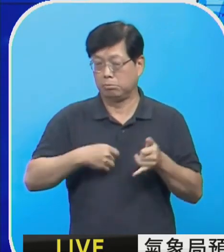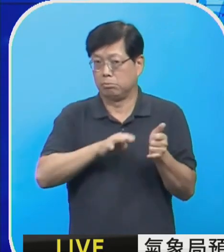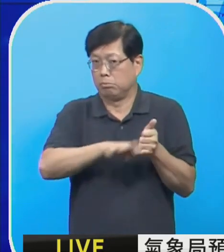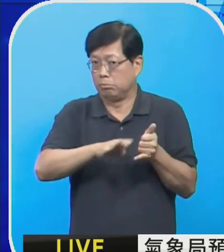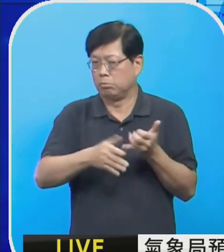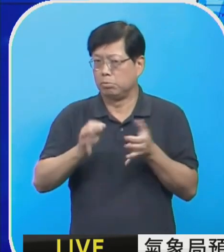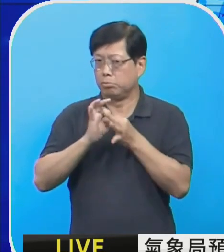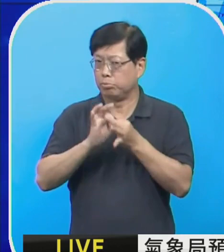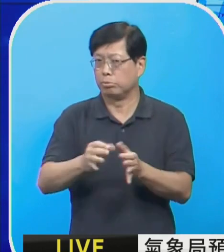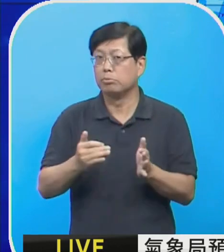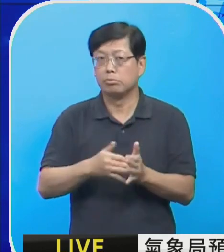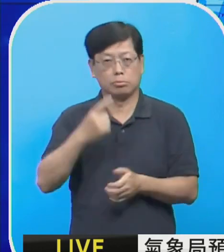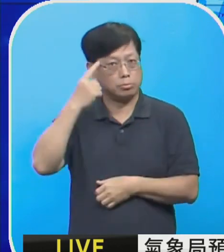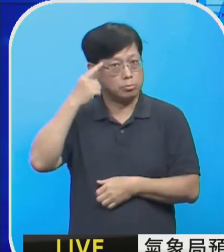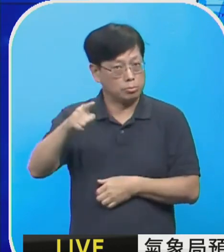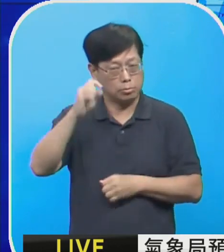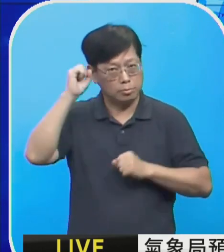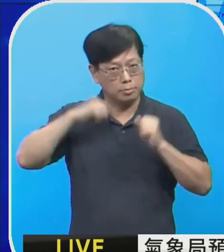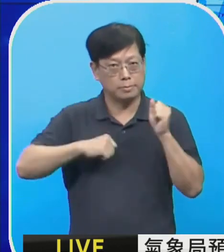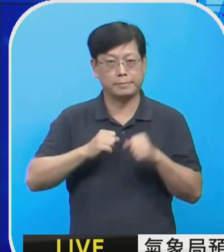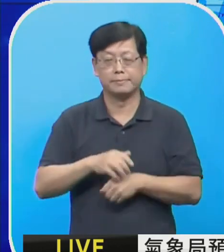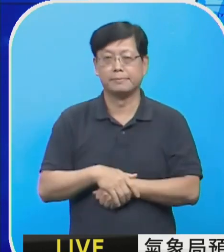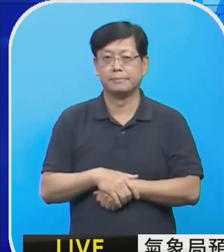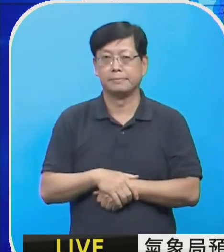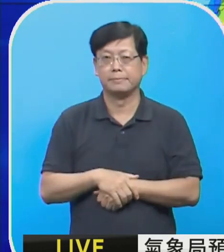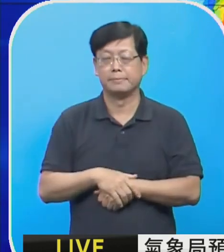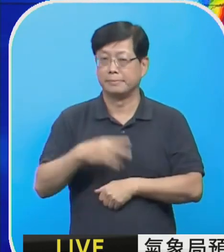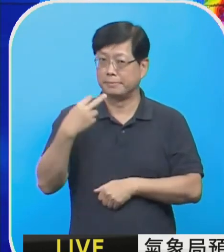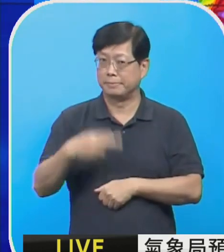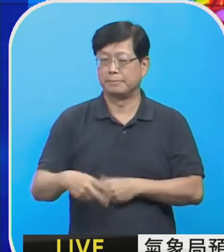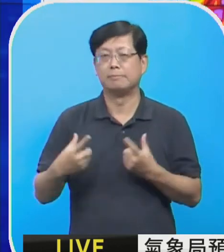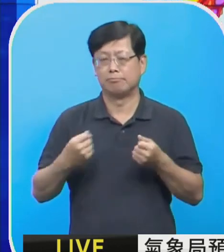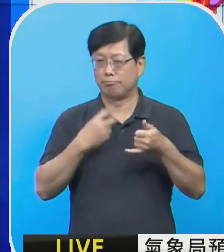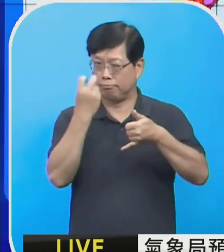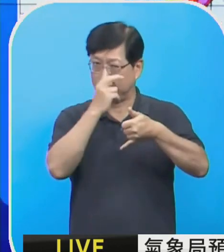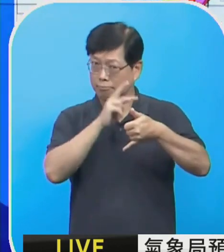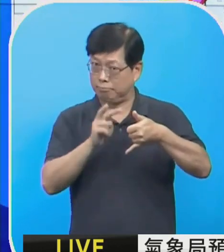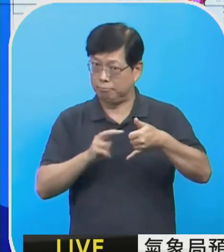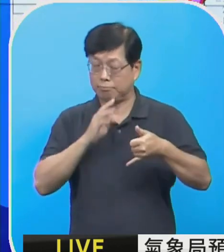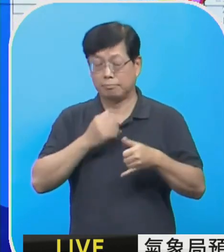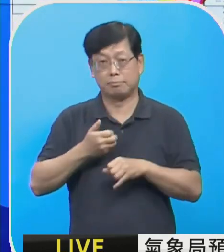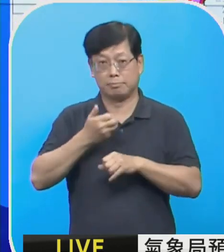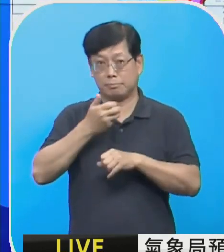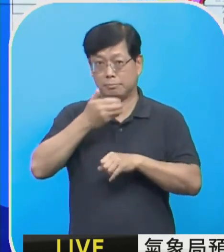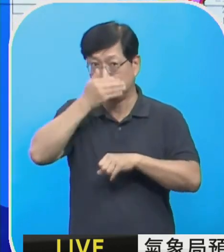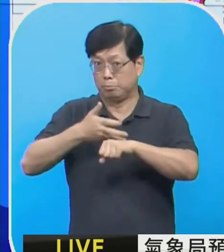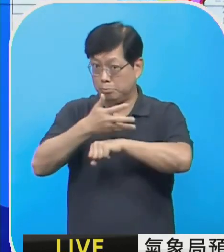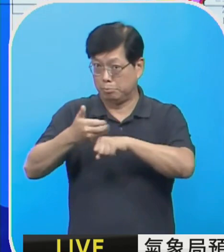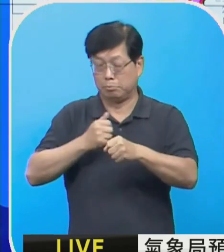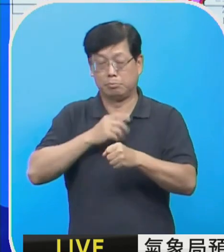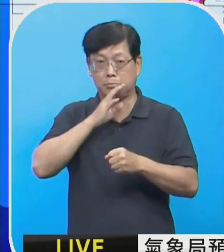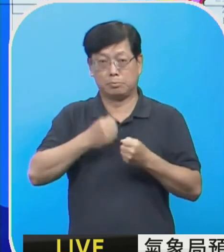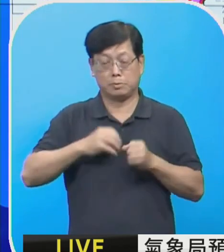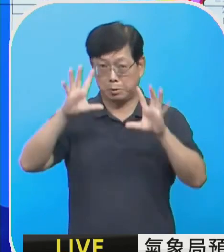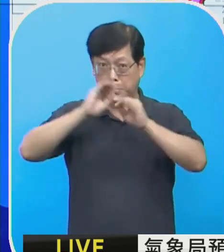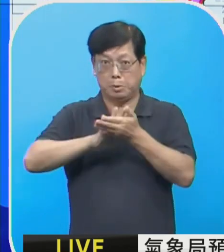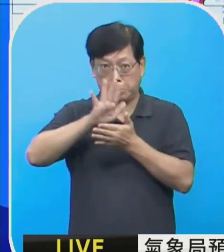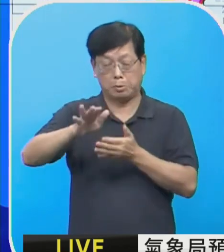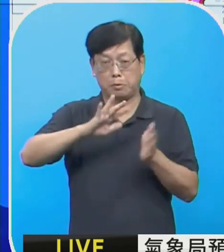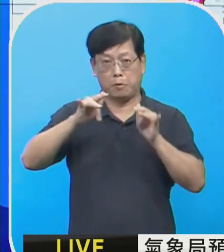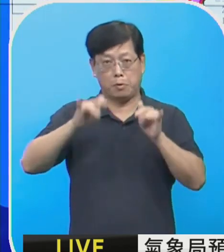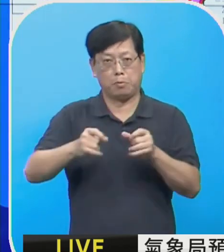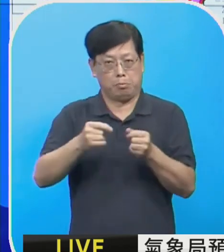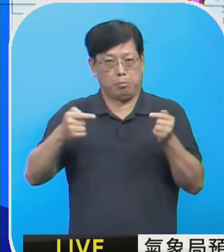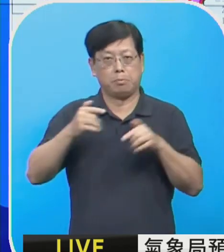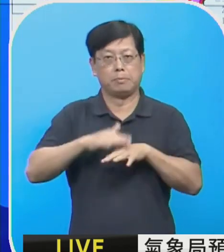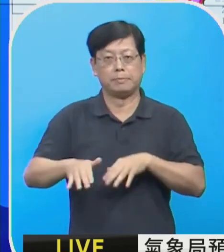预计要持续到明天的早上。那同时我们也可以看到澎湖地区在今天入夜之后，风雨也有显著增强的